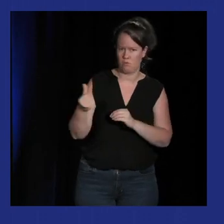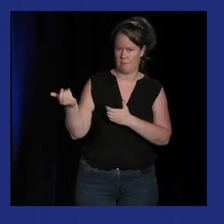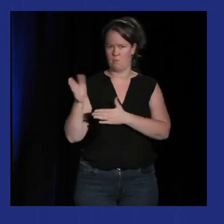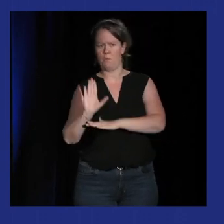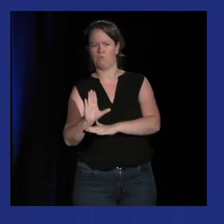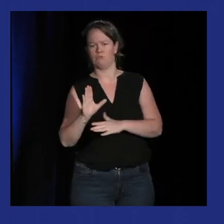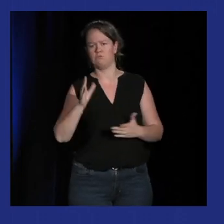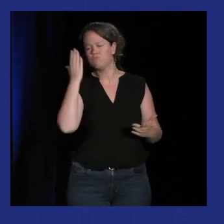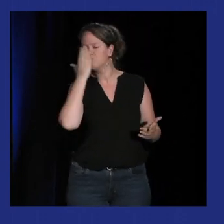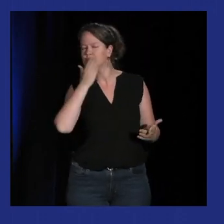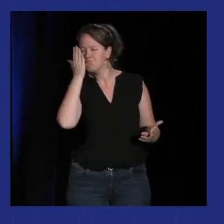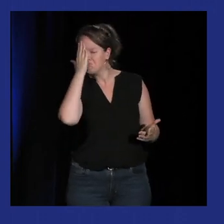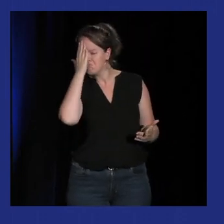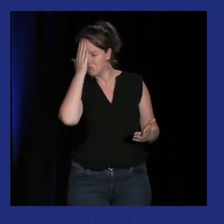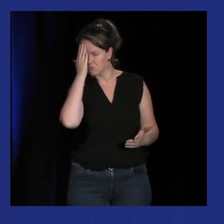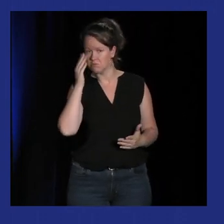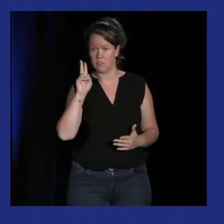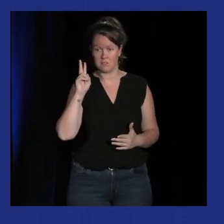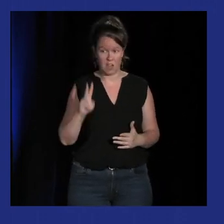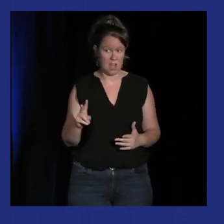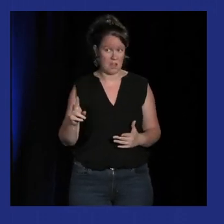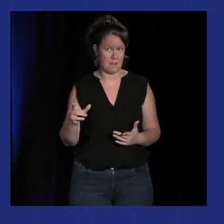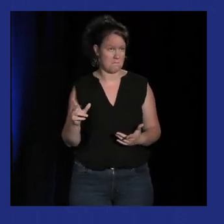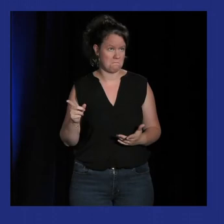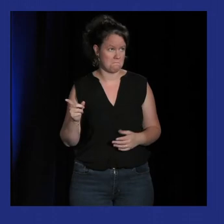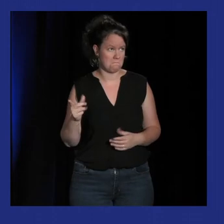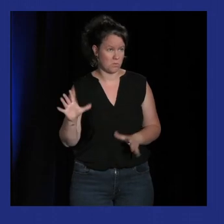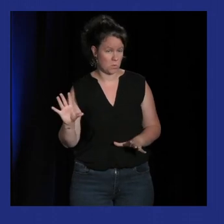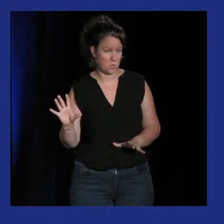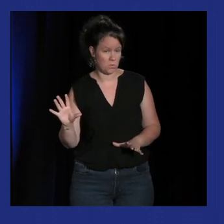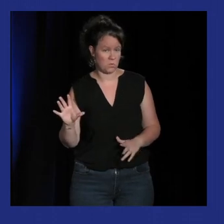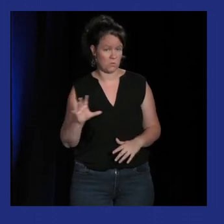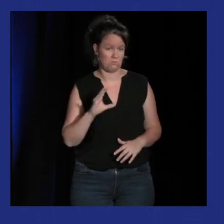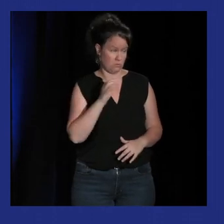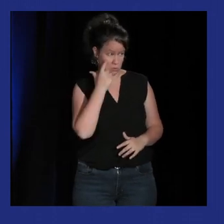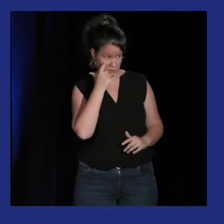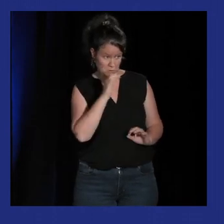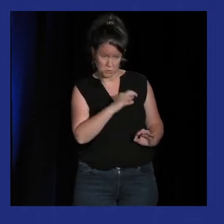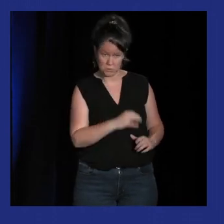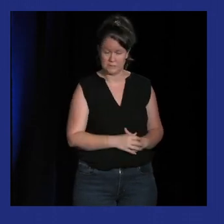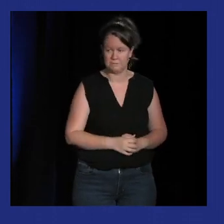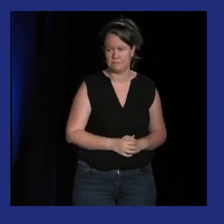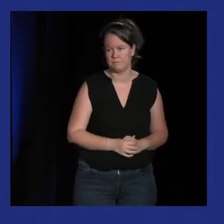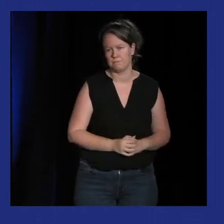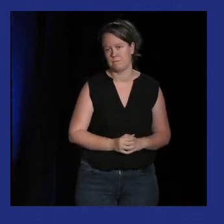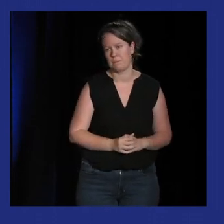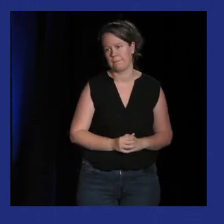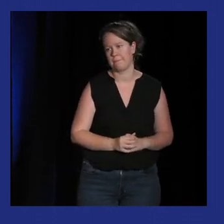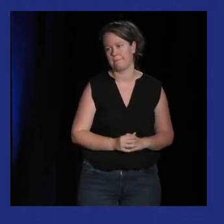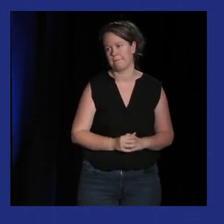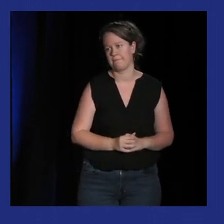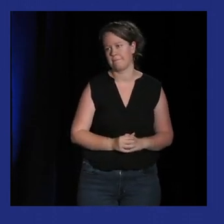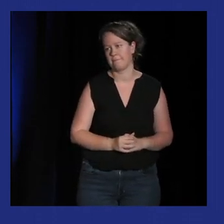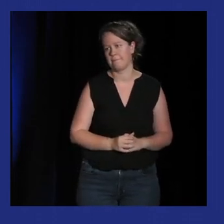cultes mais sinon enfin c'est ton observation est assez juste mais je me rends pas compte en fait moi